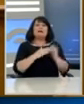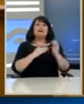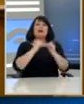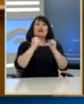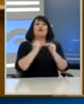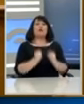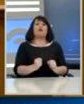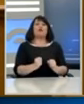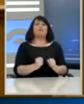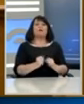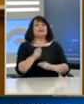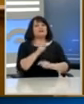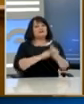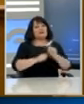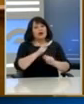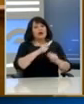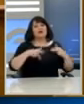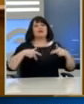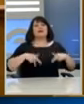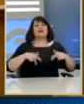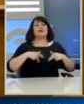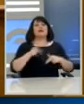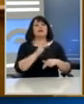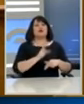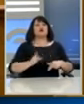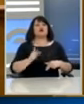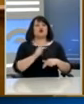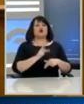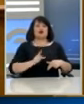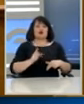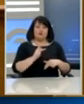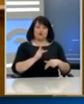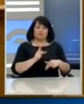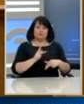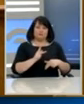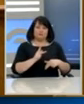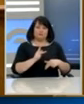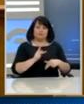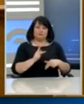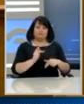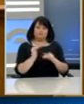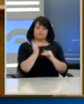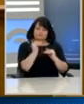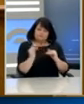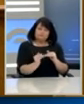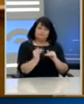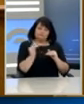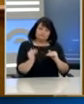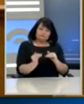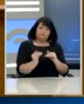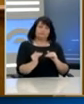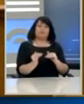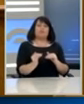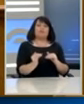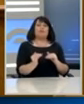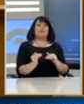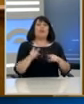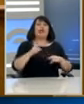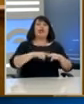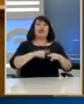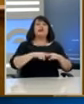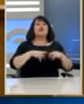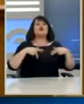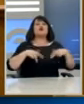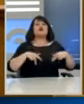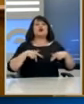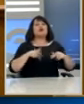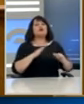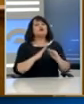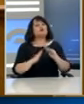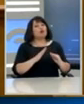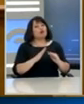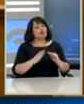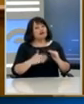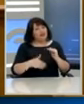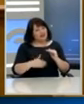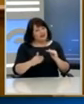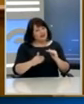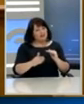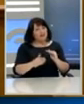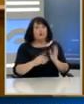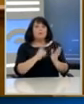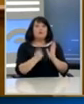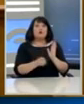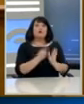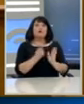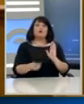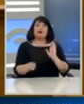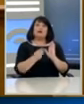κοινωνικού κράτους και ενισχύονται εκείνες που ιστορικά υποχρηματοδοτούνταν στο πλαίσιο του ελληνικού κράτους πρόνοιας. Θεσπίζεται για